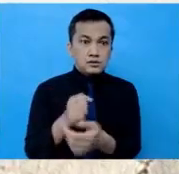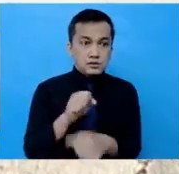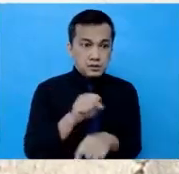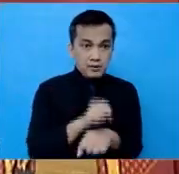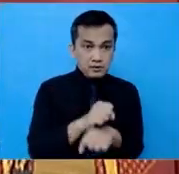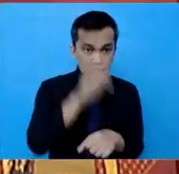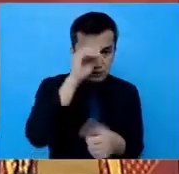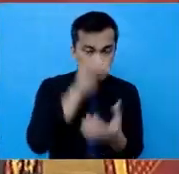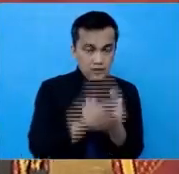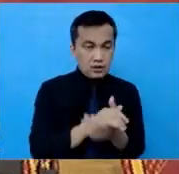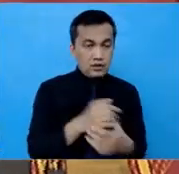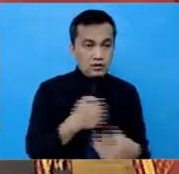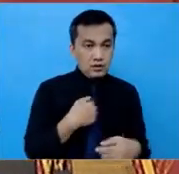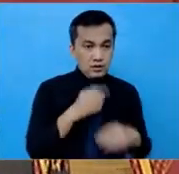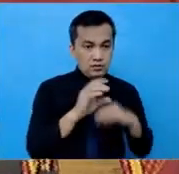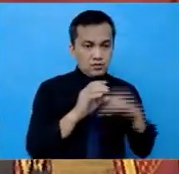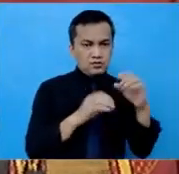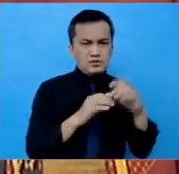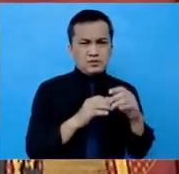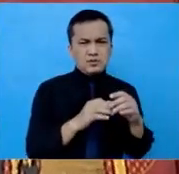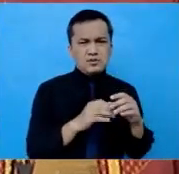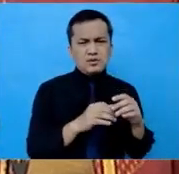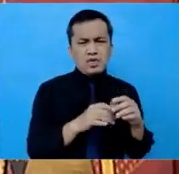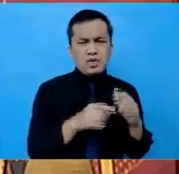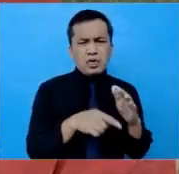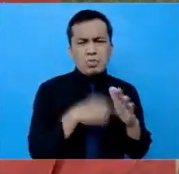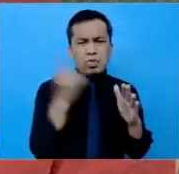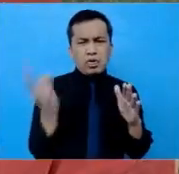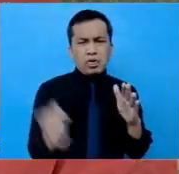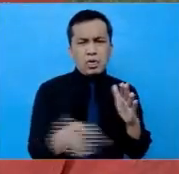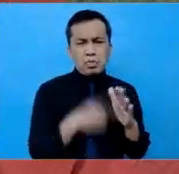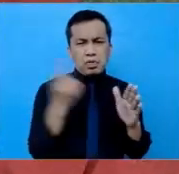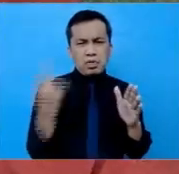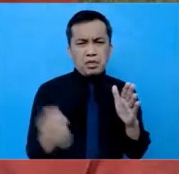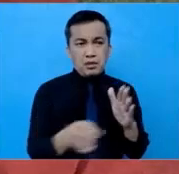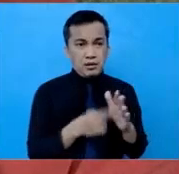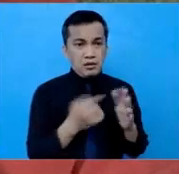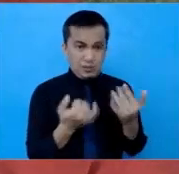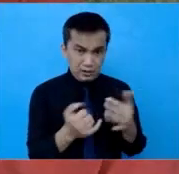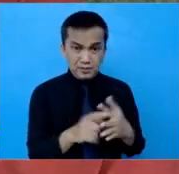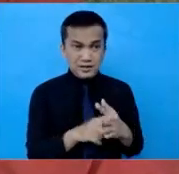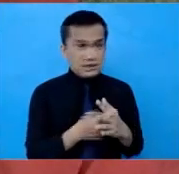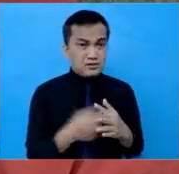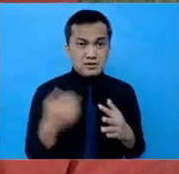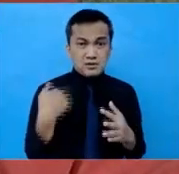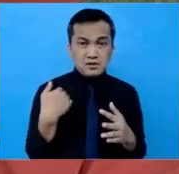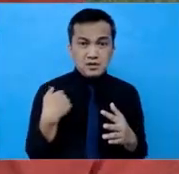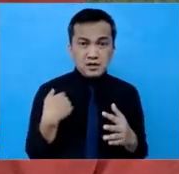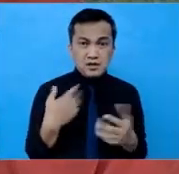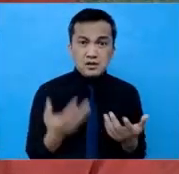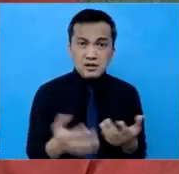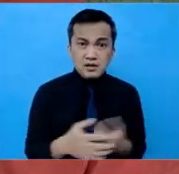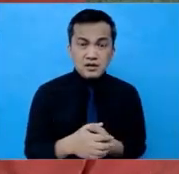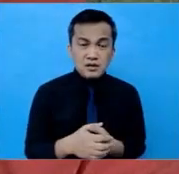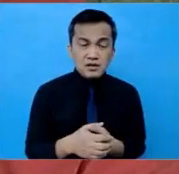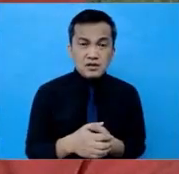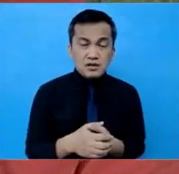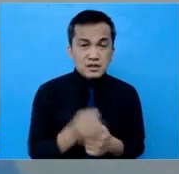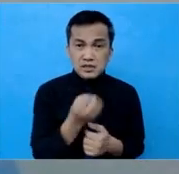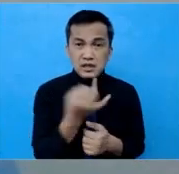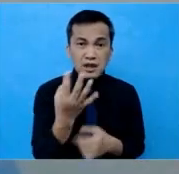construction, paputol-putol din. Tulad yan, kaumpisa pa lang. Hindi mo pa alam kung ilan araw lang